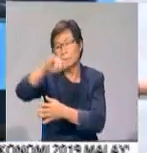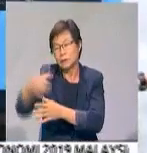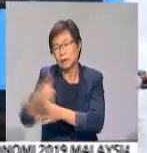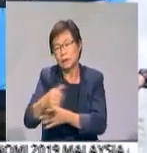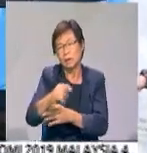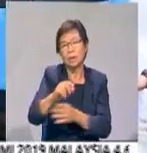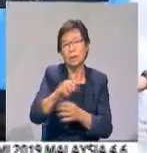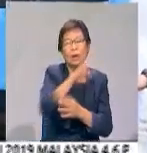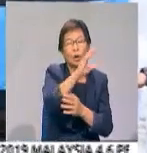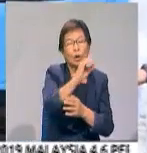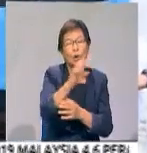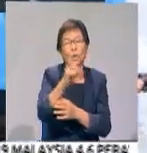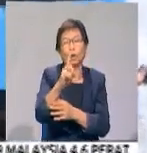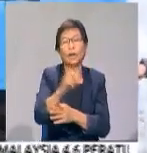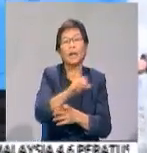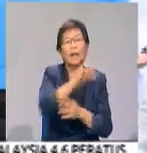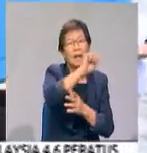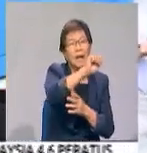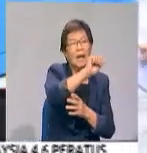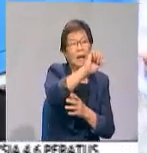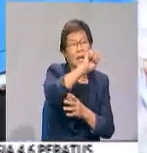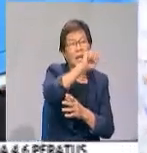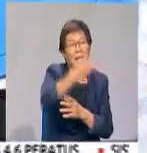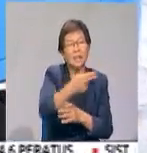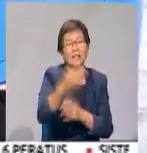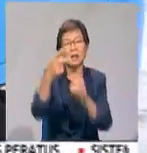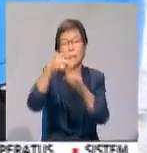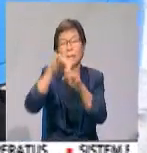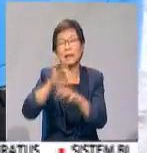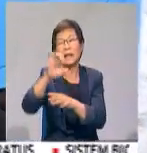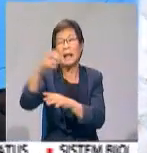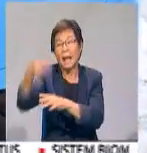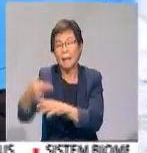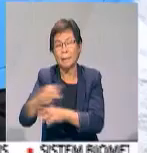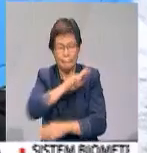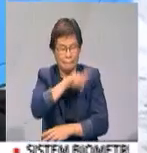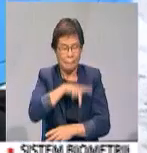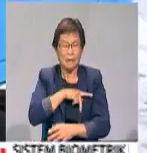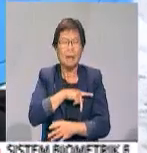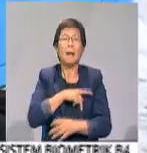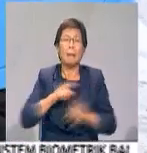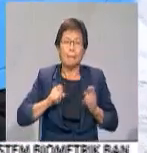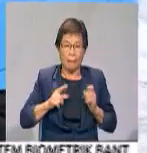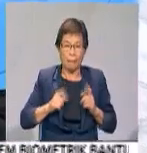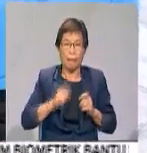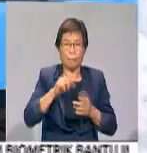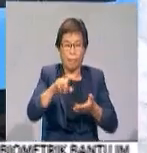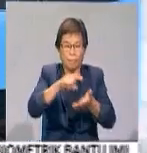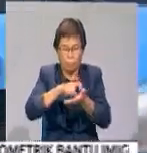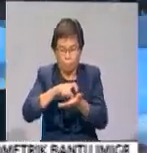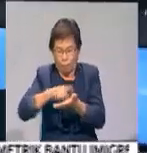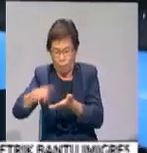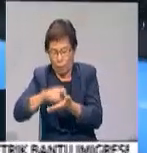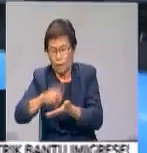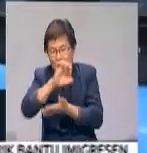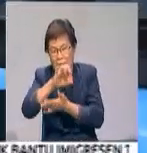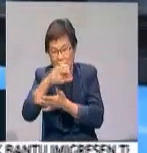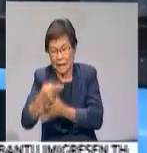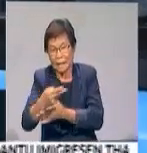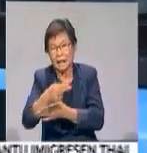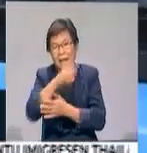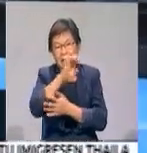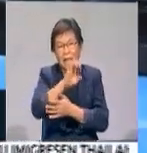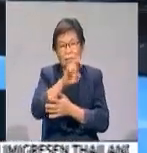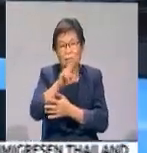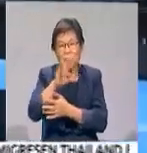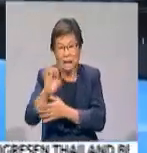penukaran kod kenderaan kepada AH bagi e-hailing persendirian dan pemandu mesti mencetak permit kenderaan e-hailing EVP